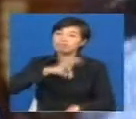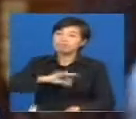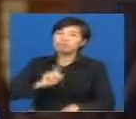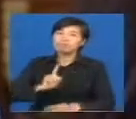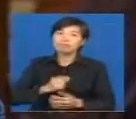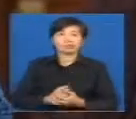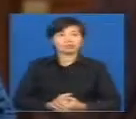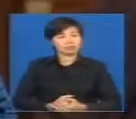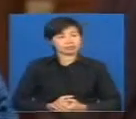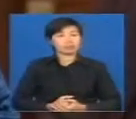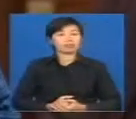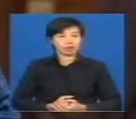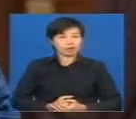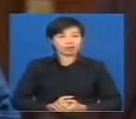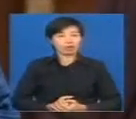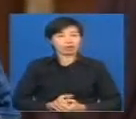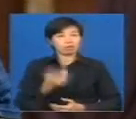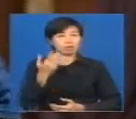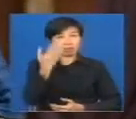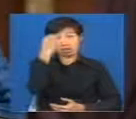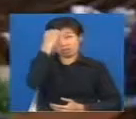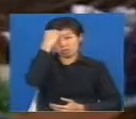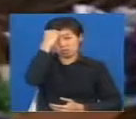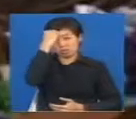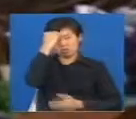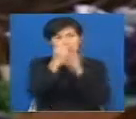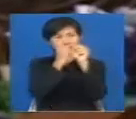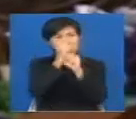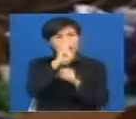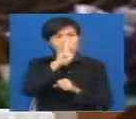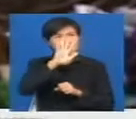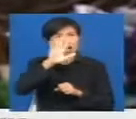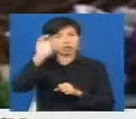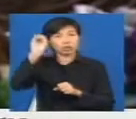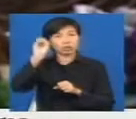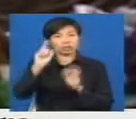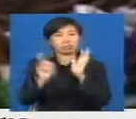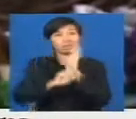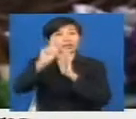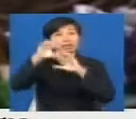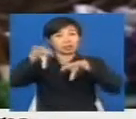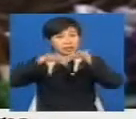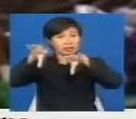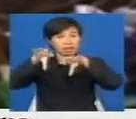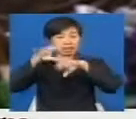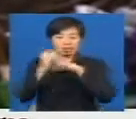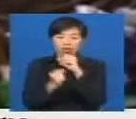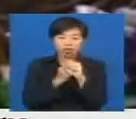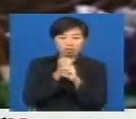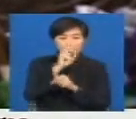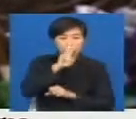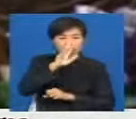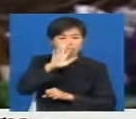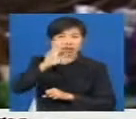งนี้เนี่ยฮะครั้งแรกเนี่ยจัดที่ ญ ี่ ป ุ่ น นะฮะปี50แล้วก็ปี52เนี่ยไทยเราก็ขอเป็นเจ้